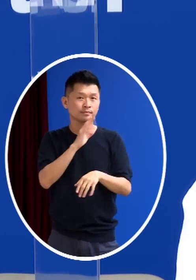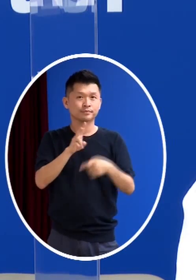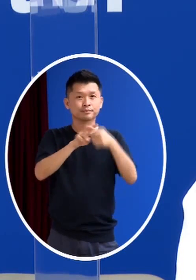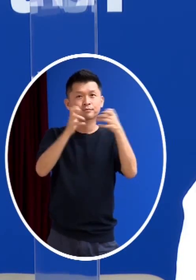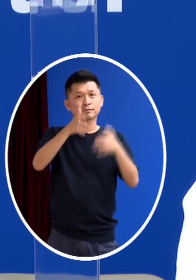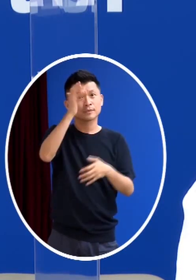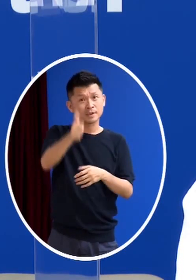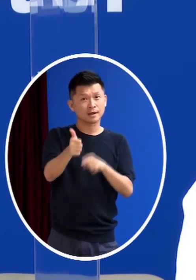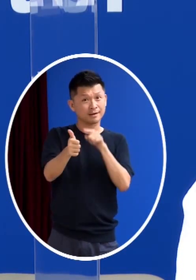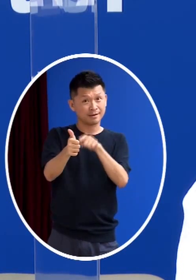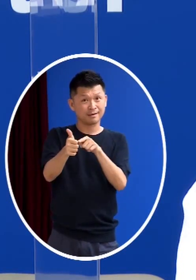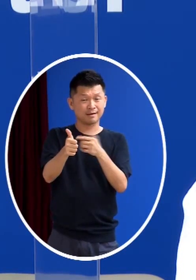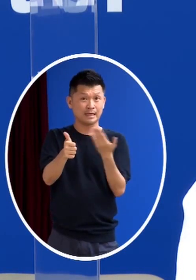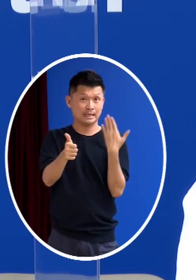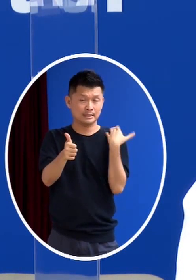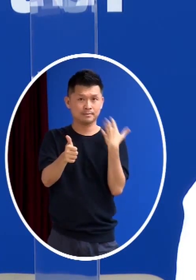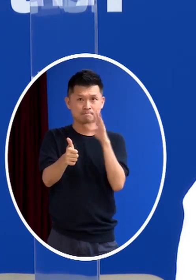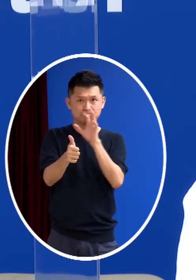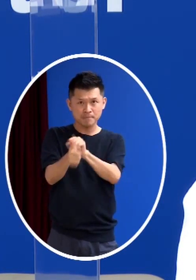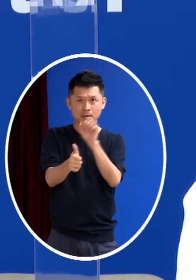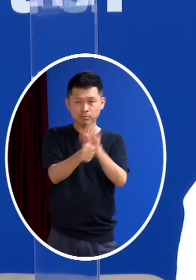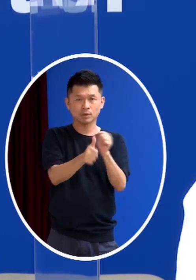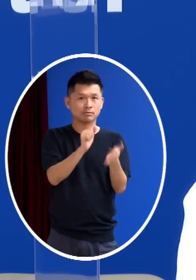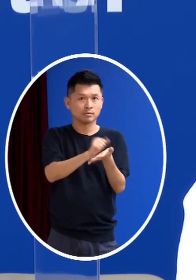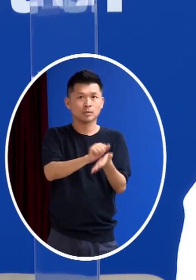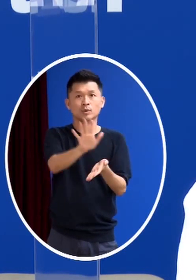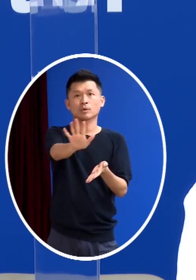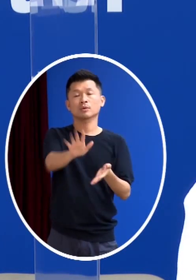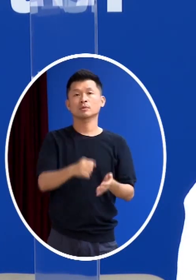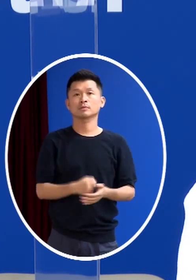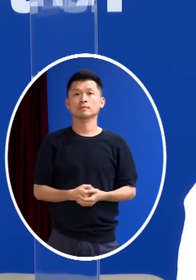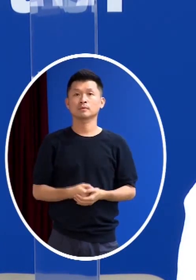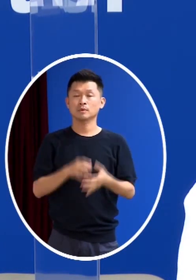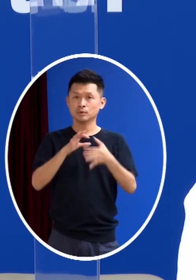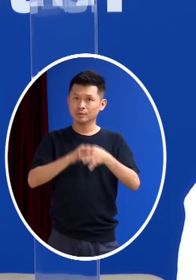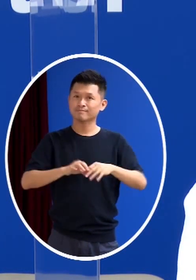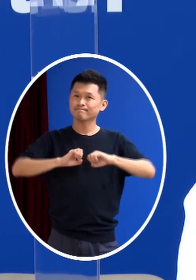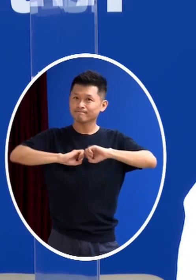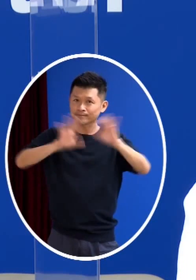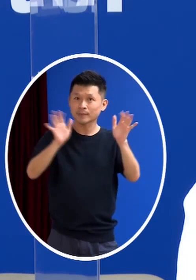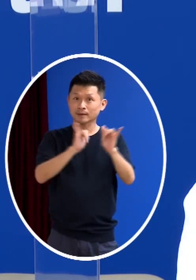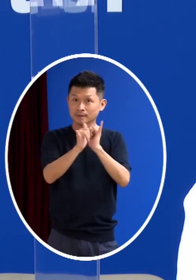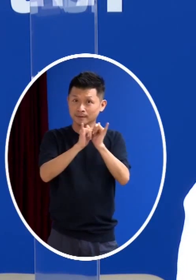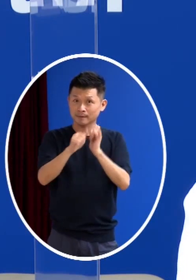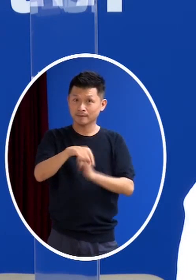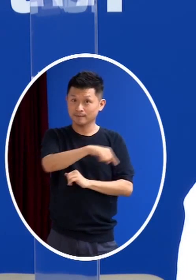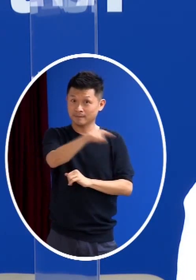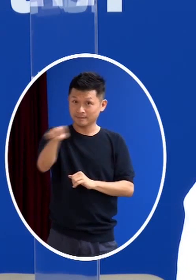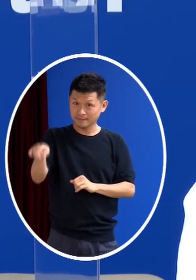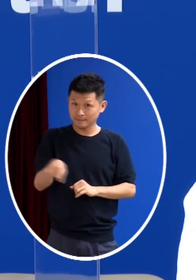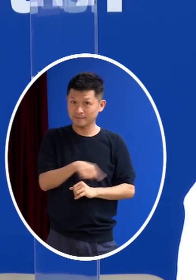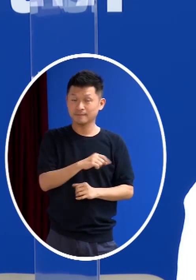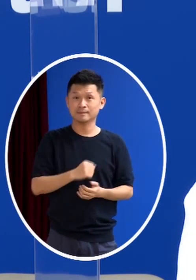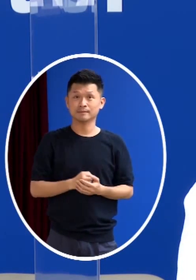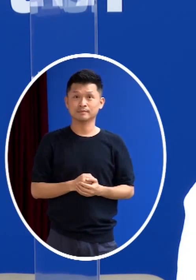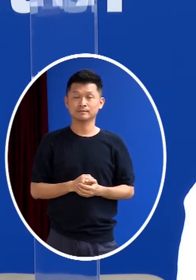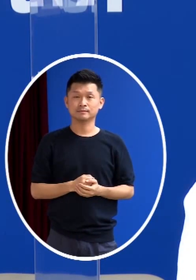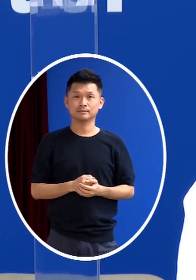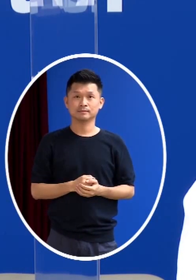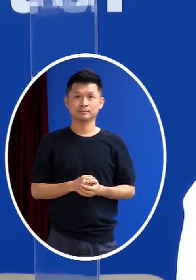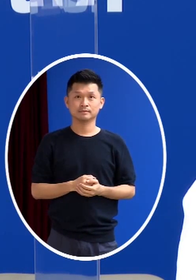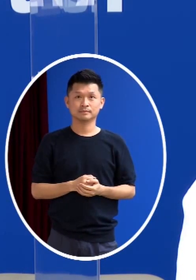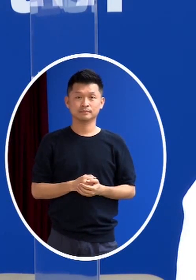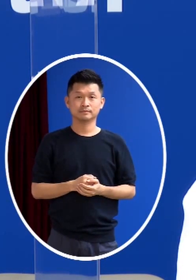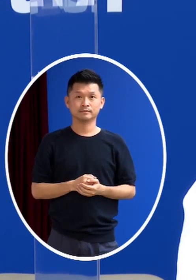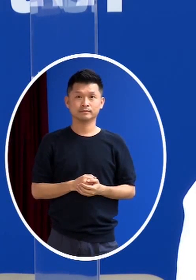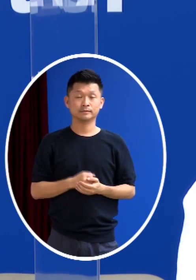过去也都有被我们查到的这个记录，那所以我们还是要呼吁民众，其实不应该是